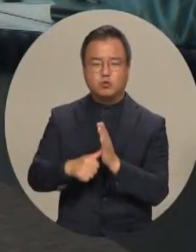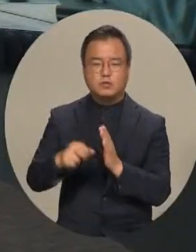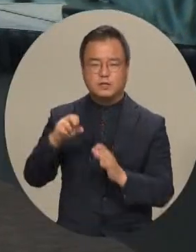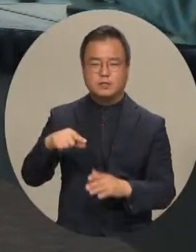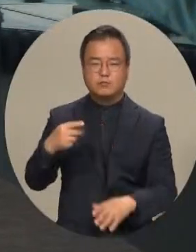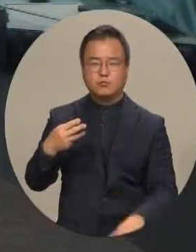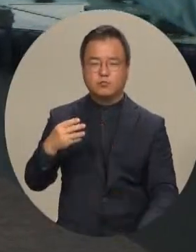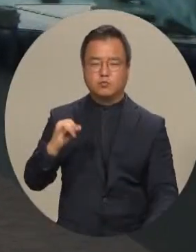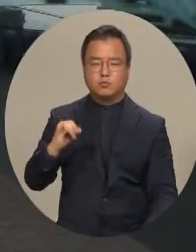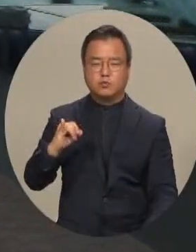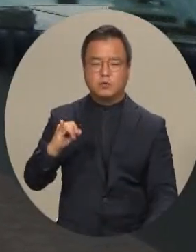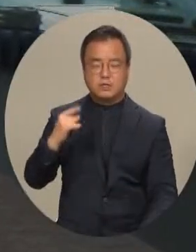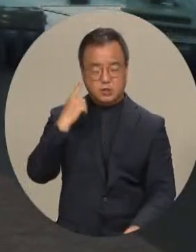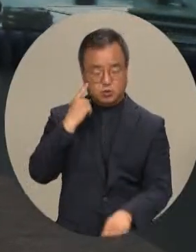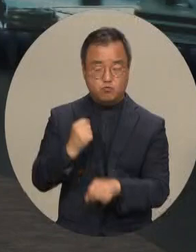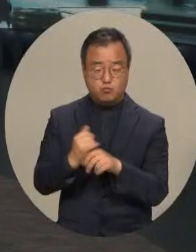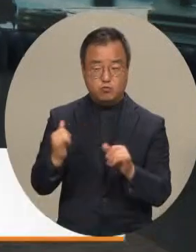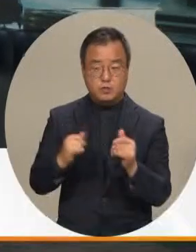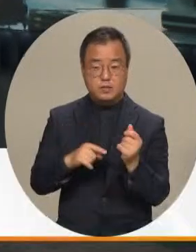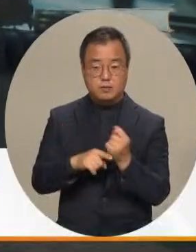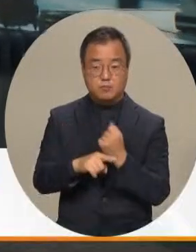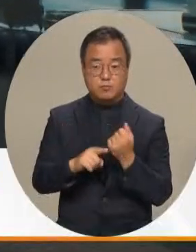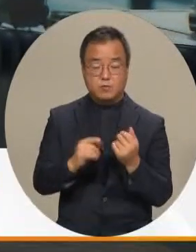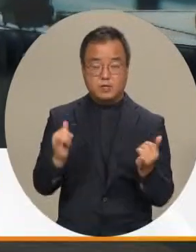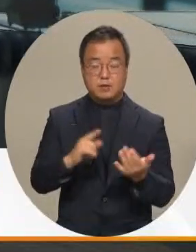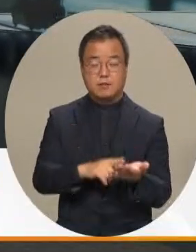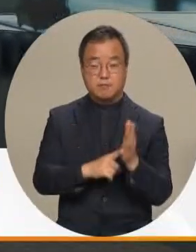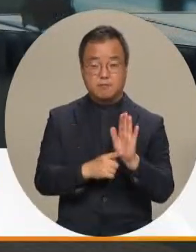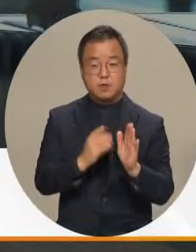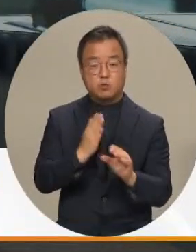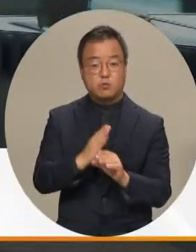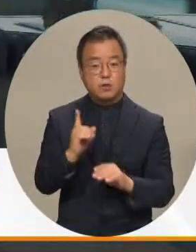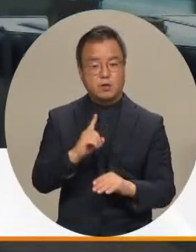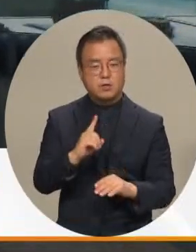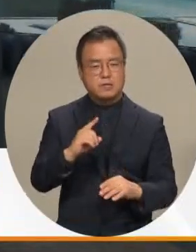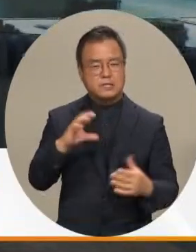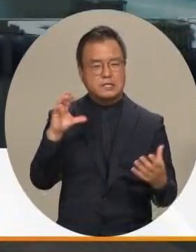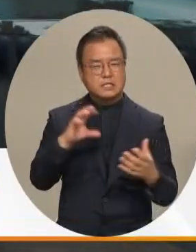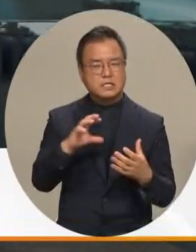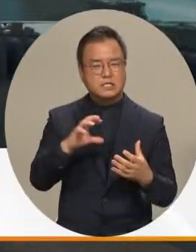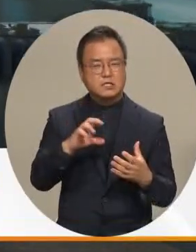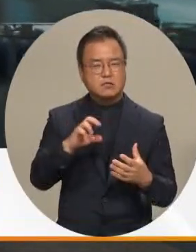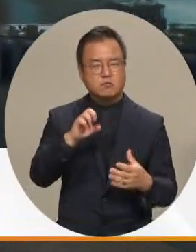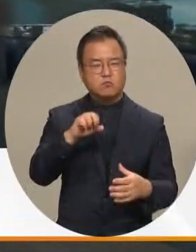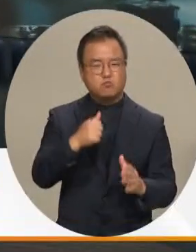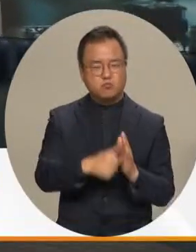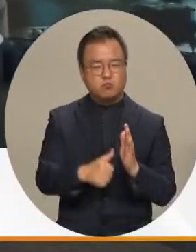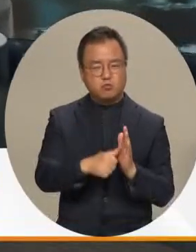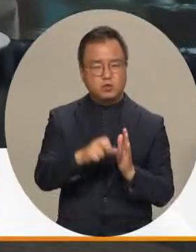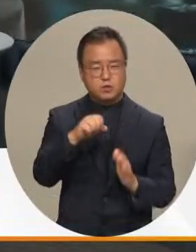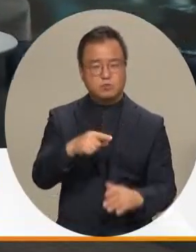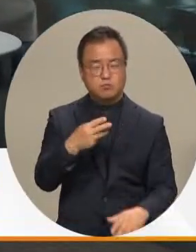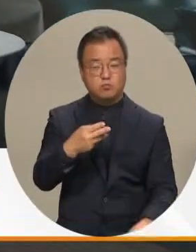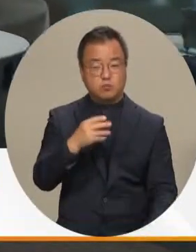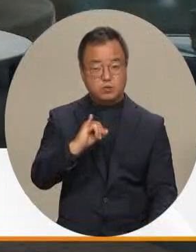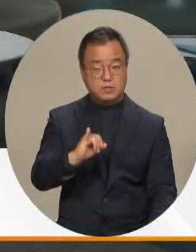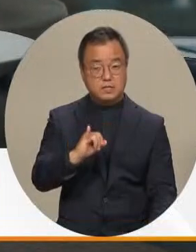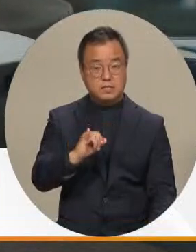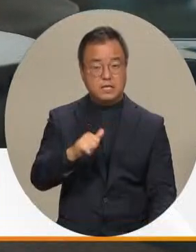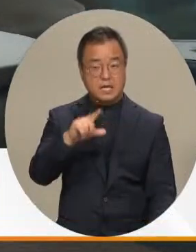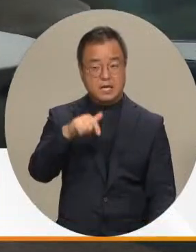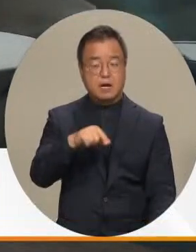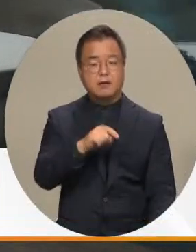견해를 발표하고 있기도 한데요 이게 어떤 분야입니까 응집물질 물리 영어로는 컨댄스 매라 피직스라고